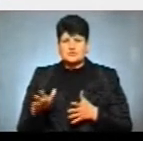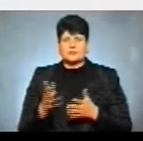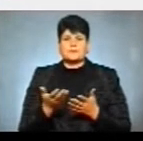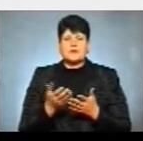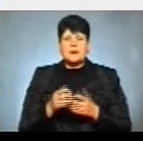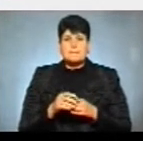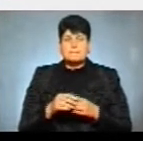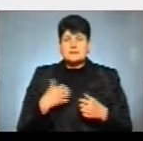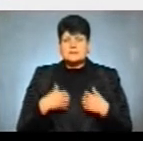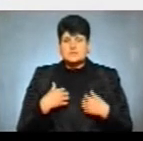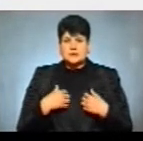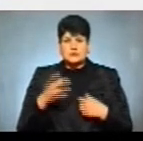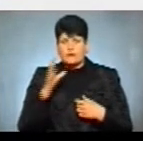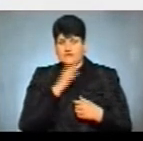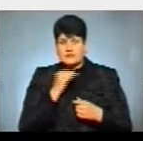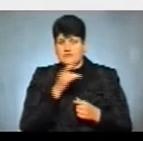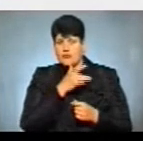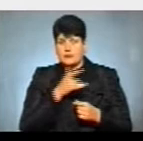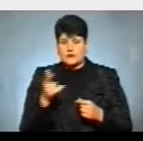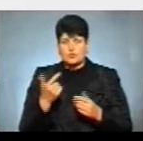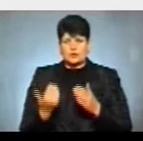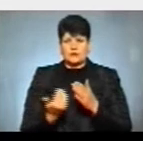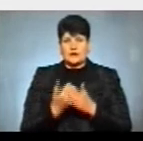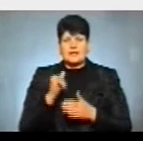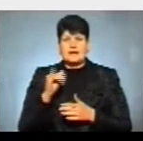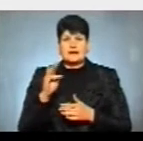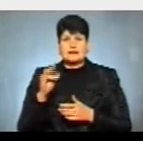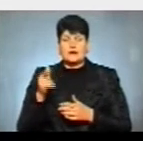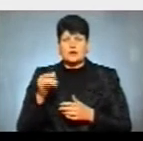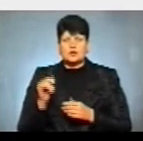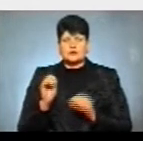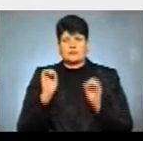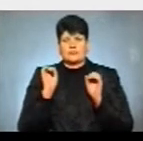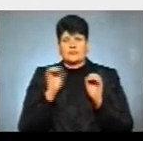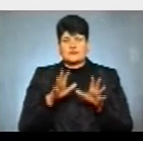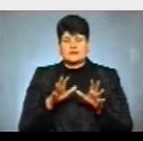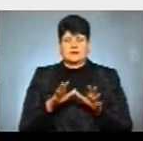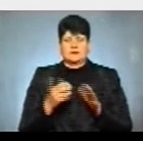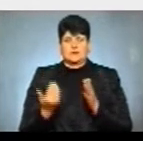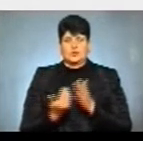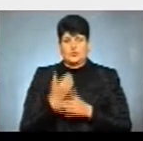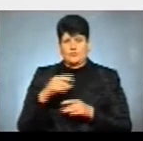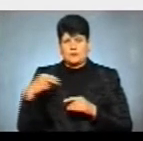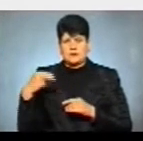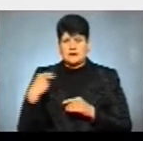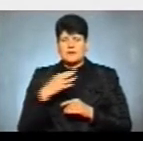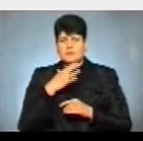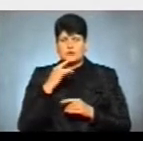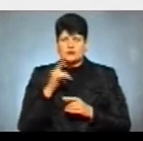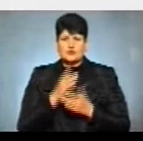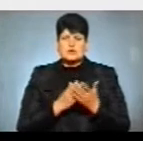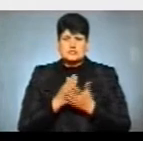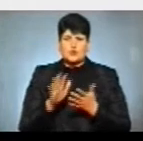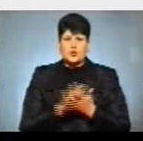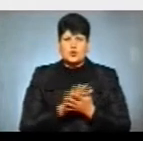декларування. Поспішають, щоб встигнути в період до інавгурації, щоб навішати всіх собак на діючого гаранта. Багато в чому заслужено